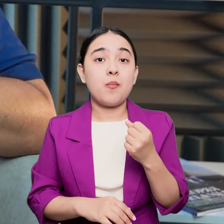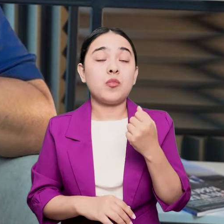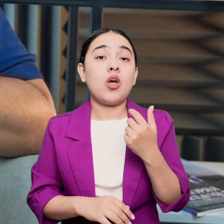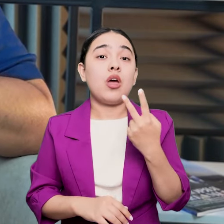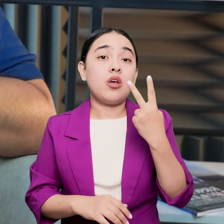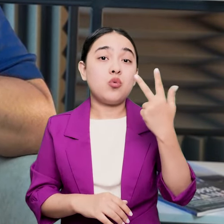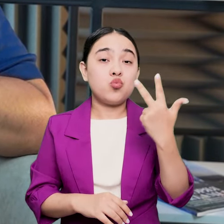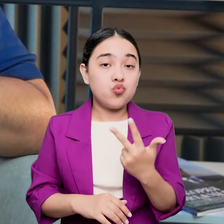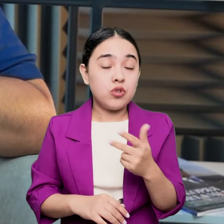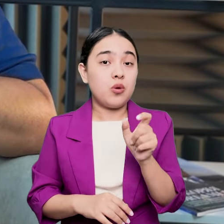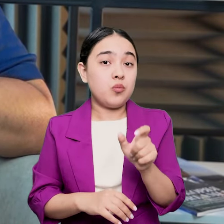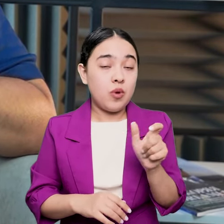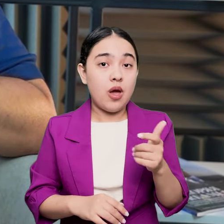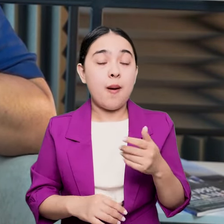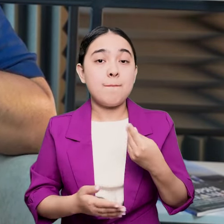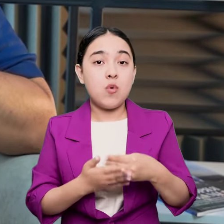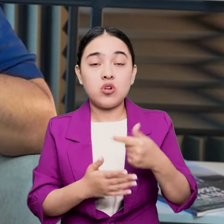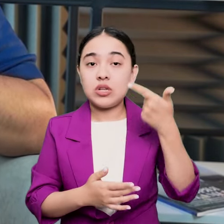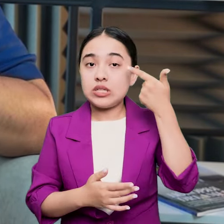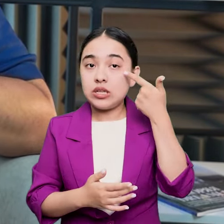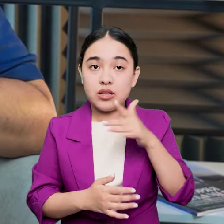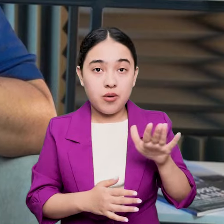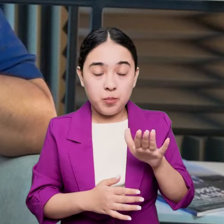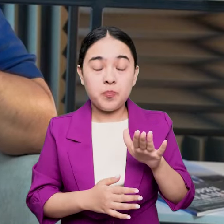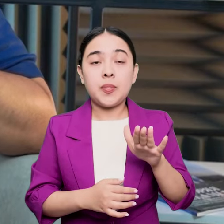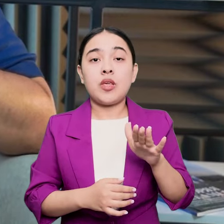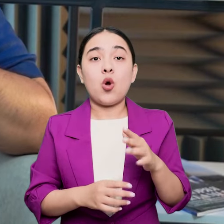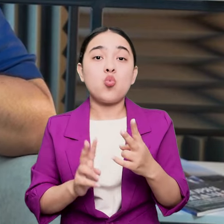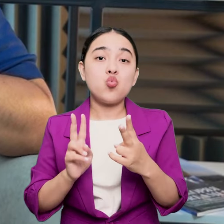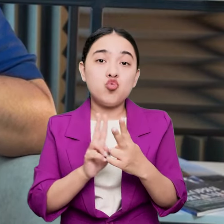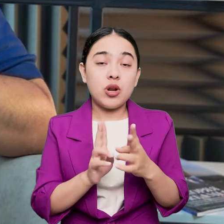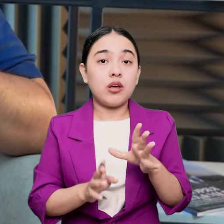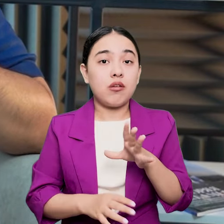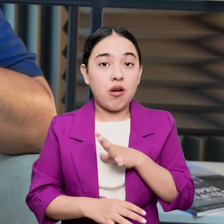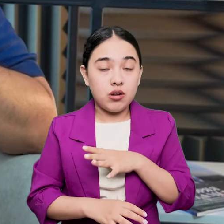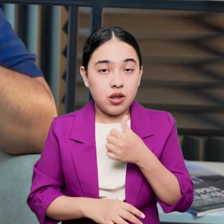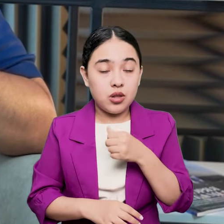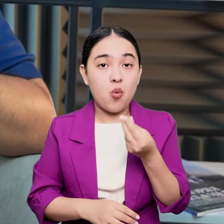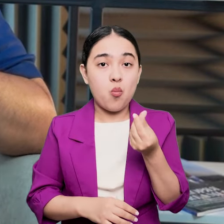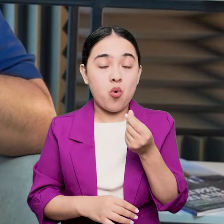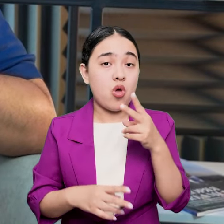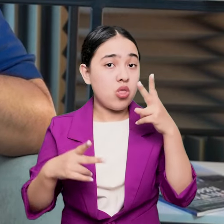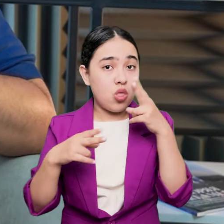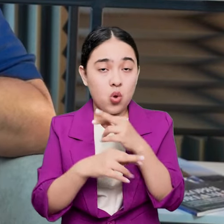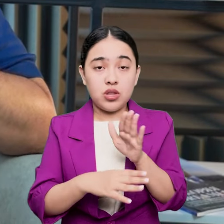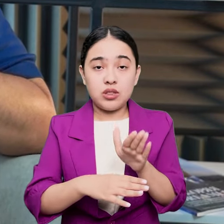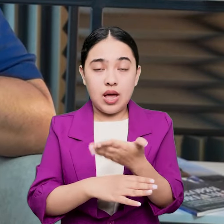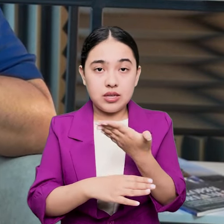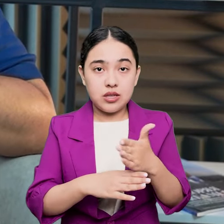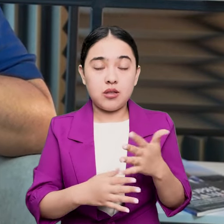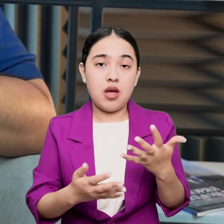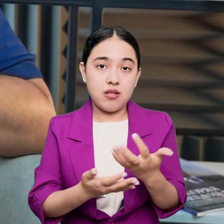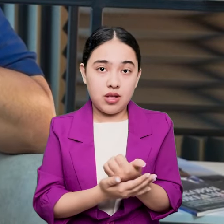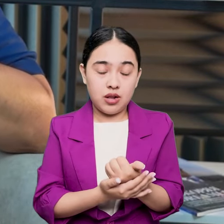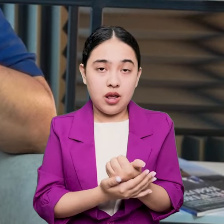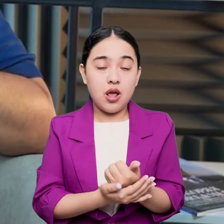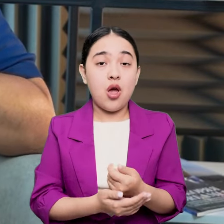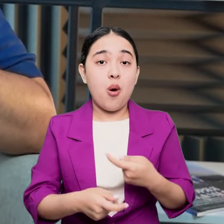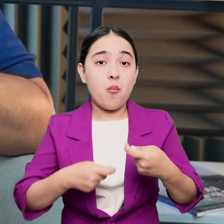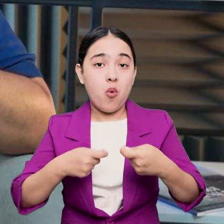2 qismini moliyaviy savodsizlikka uchraganligini, ya'ni pullarni noto'g'ri taqsimlanishini aniqlaydi.